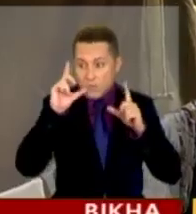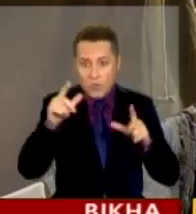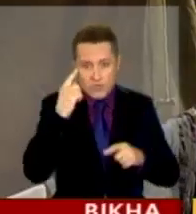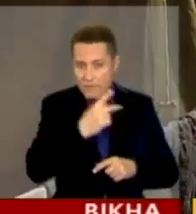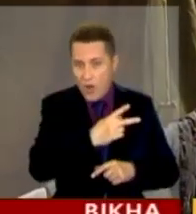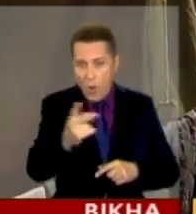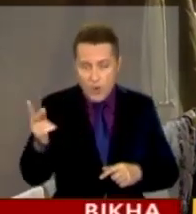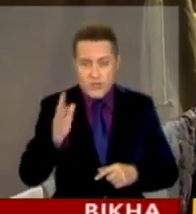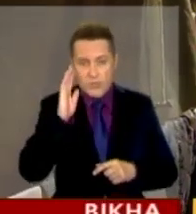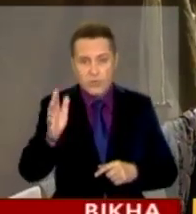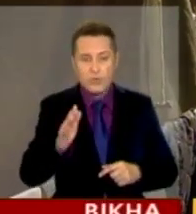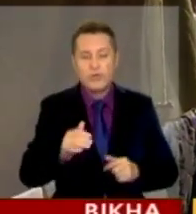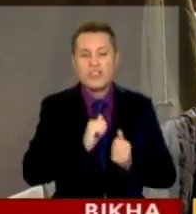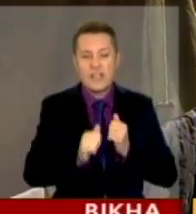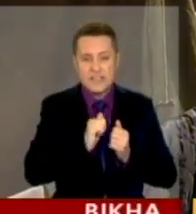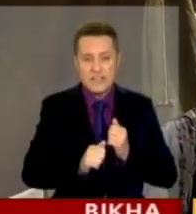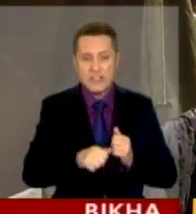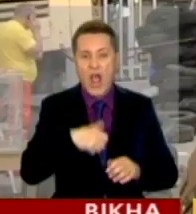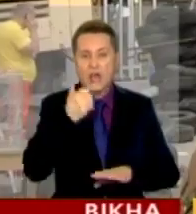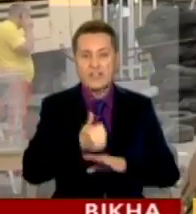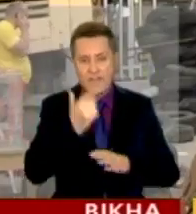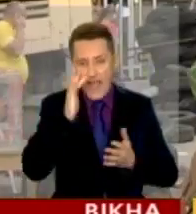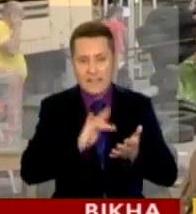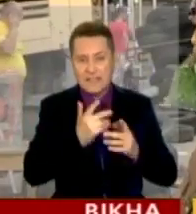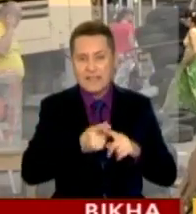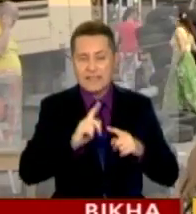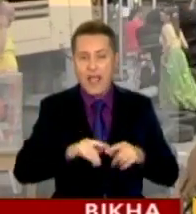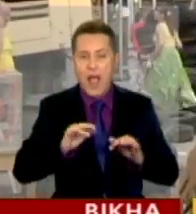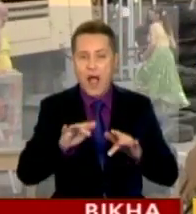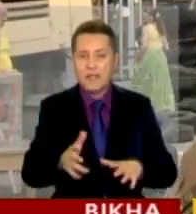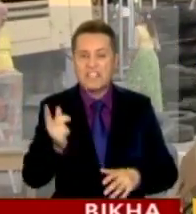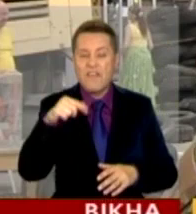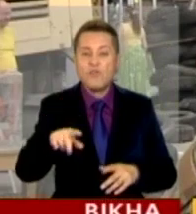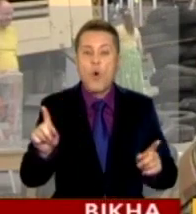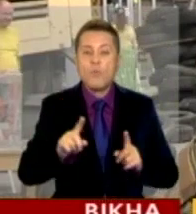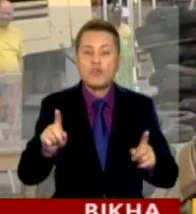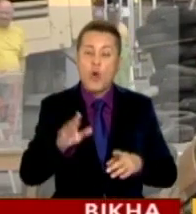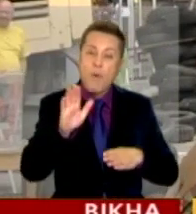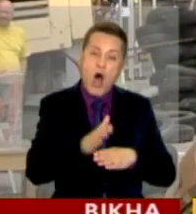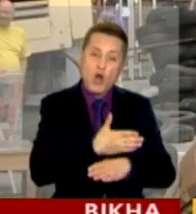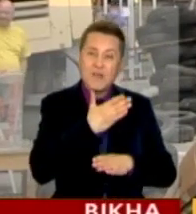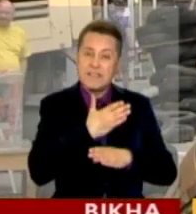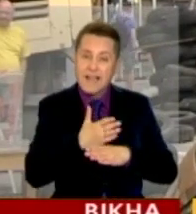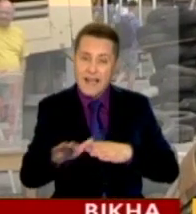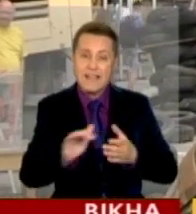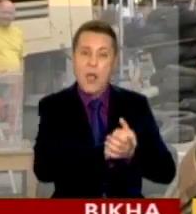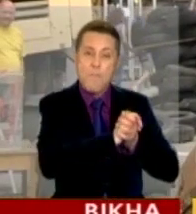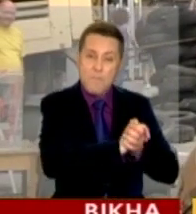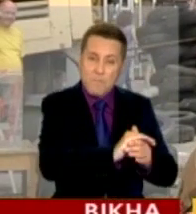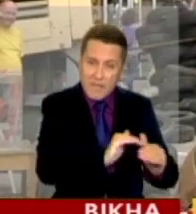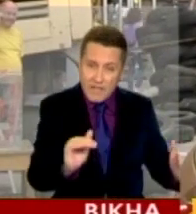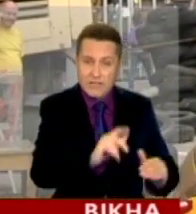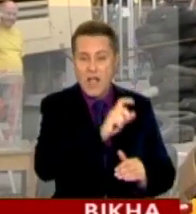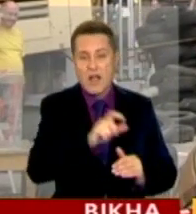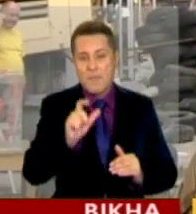події будуть частіше. Основна ціль цієї акції в тому, щоб розділити іменно мирних громадян,